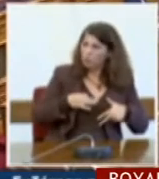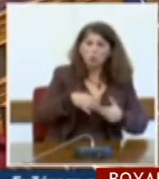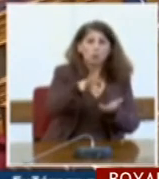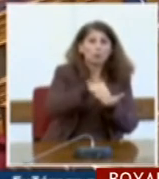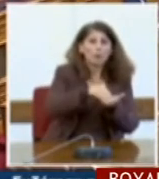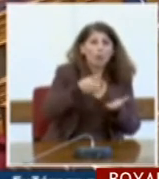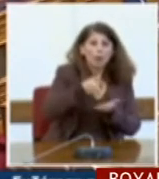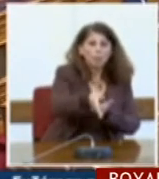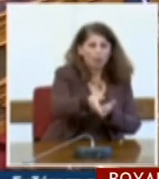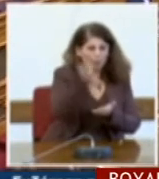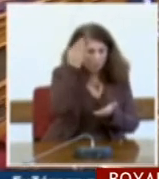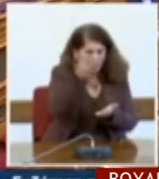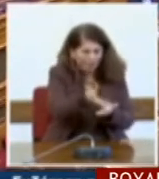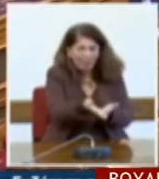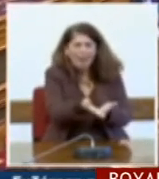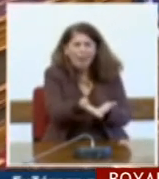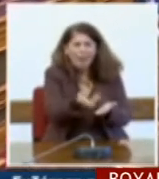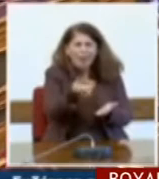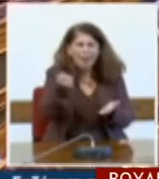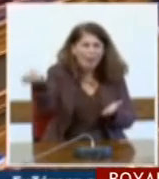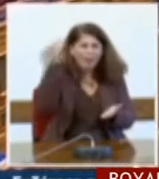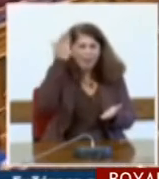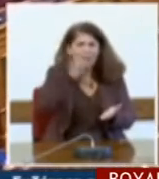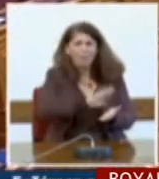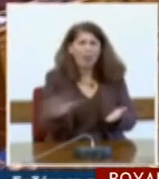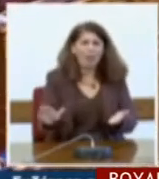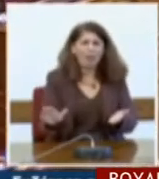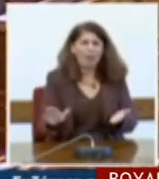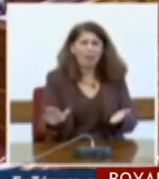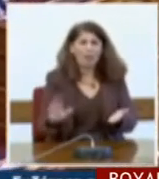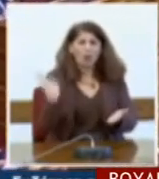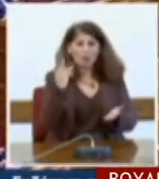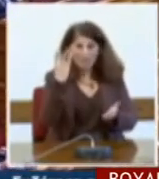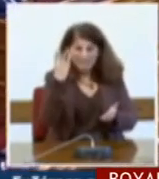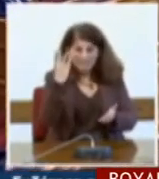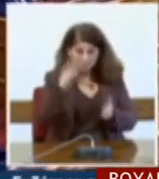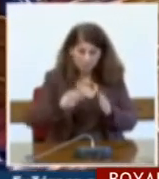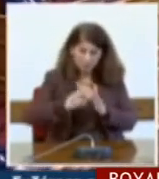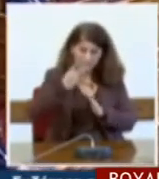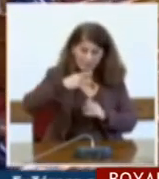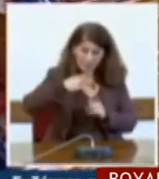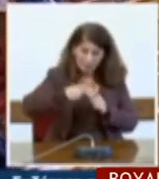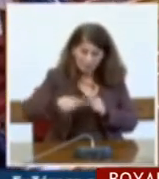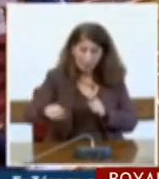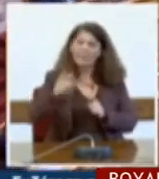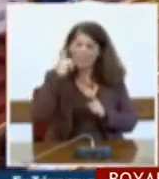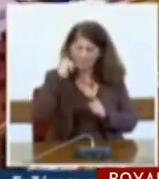τιμές. Και όταν έρχεται η τρίτη εβδομάδα του μήνα. Γιατί ξέρετε κύριε Μητσοτάκη,